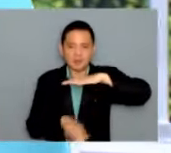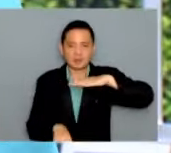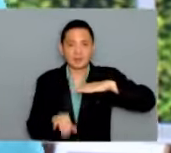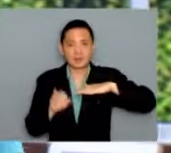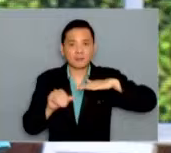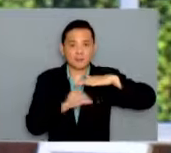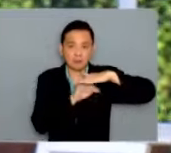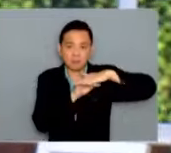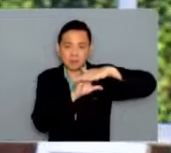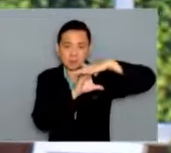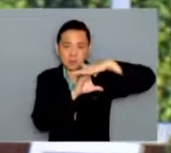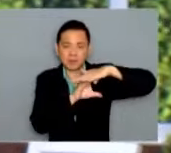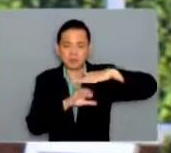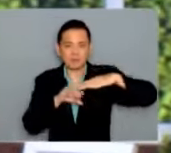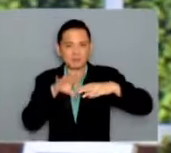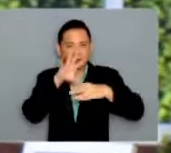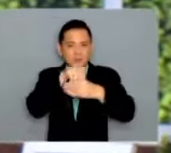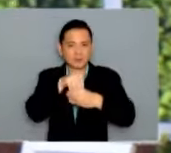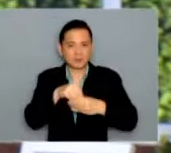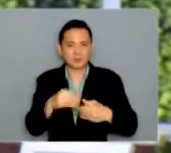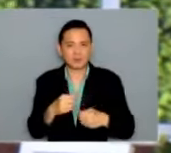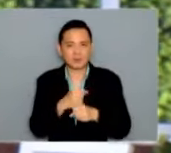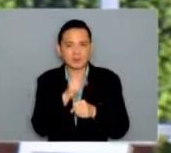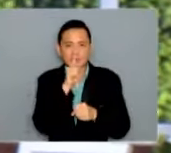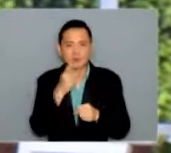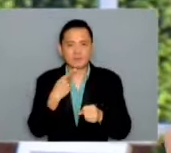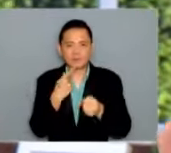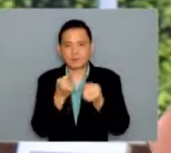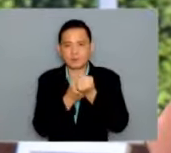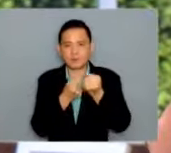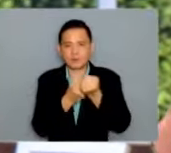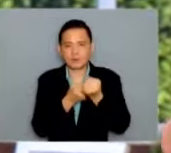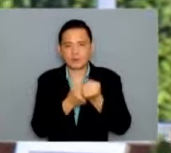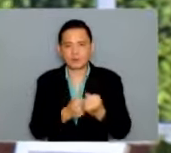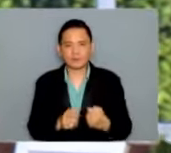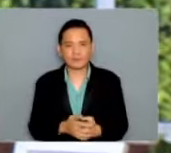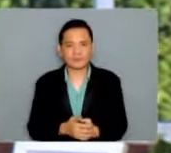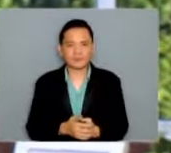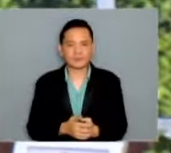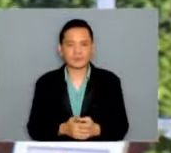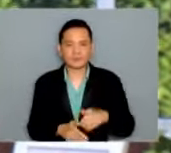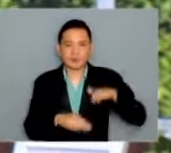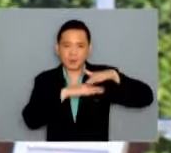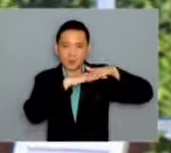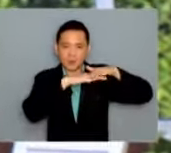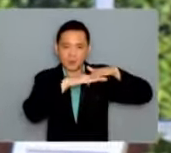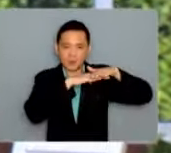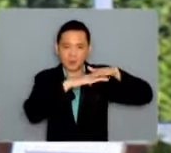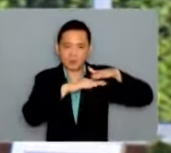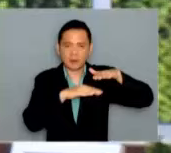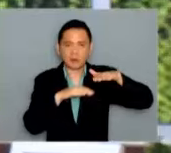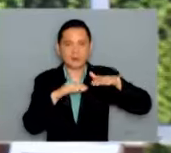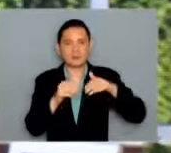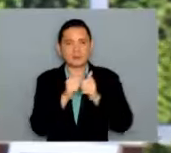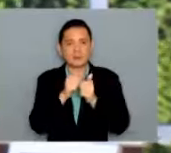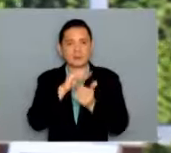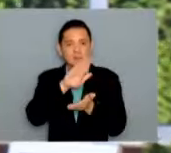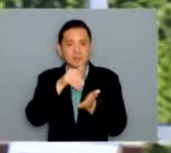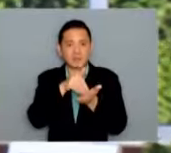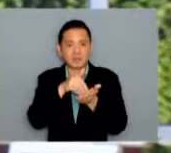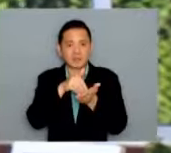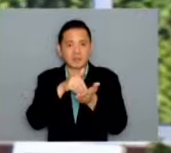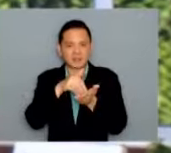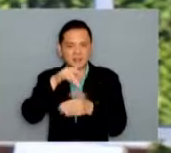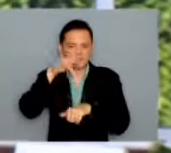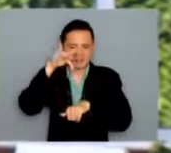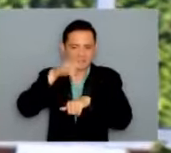mayroon kang nilalagay na insertion para mayroong nagsusupport doon sa arch. Pag sinabing flat-footed kasi yung middle ng foot mo,